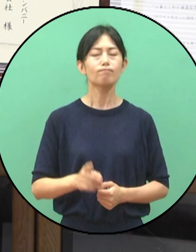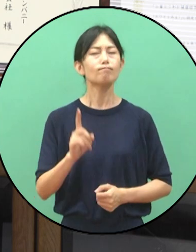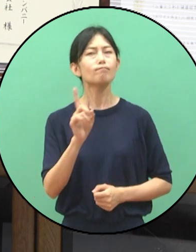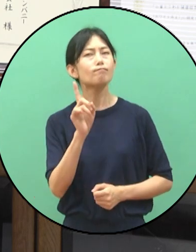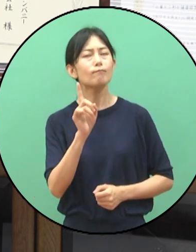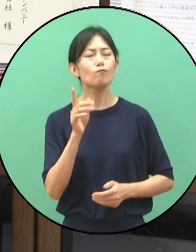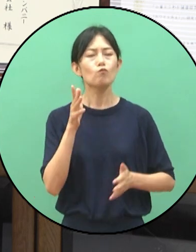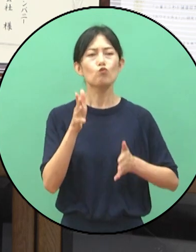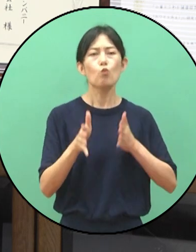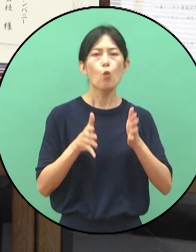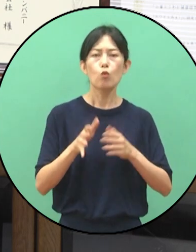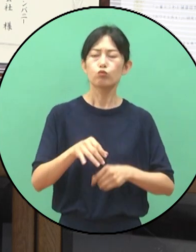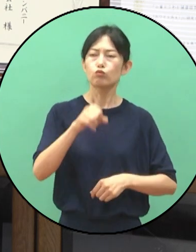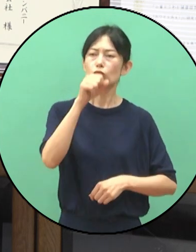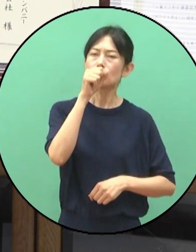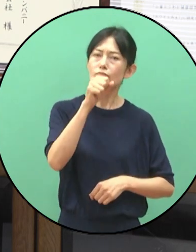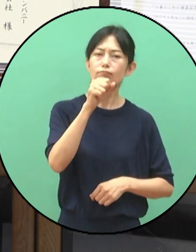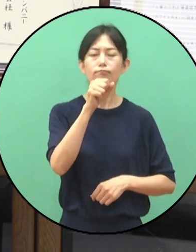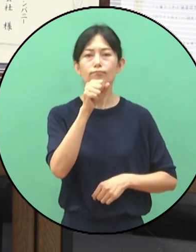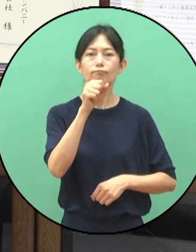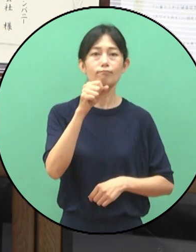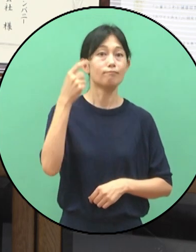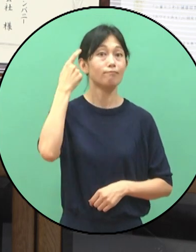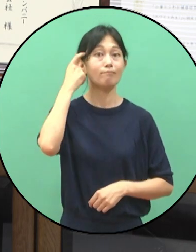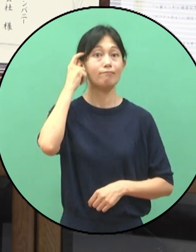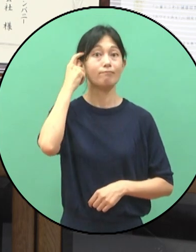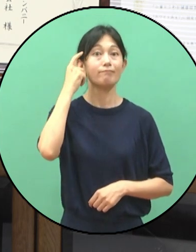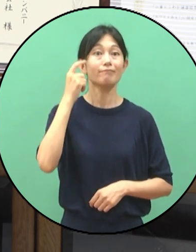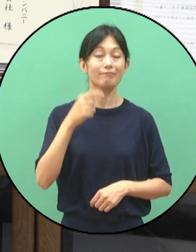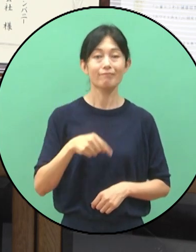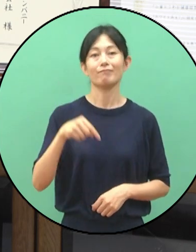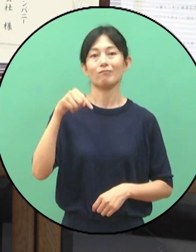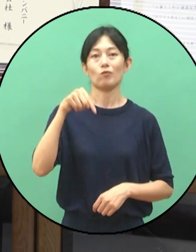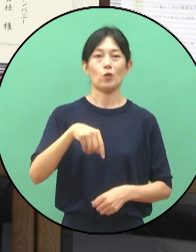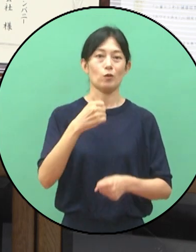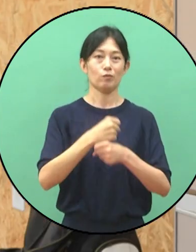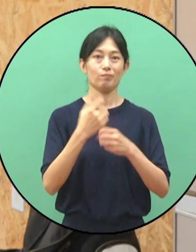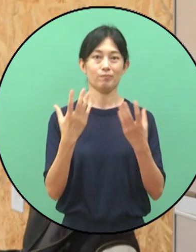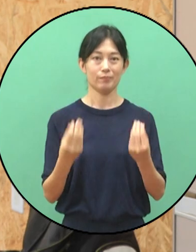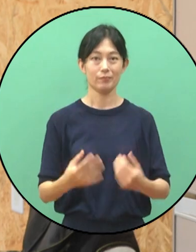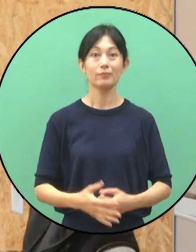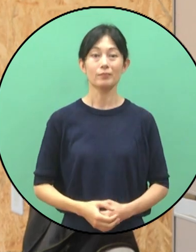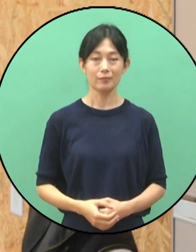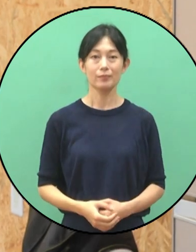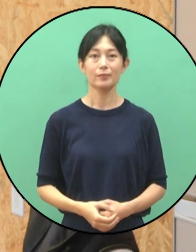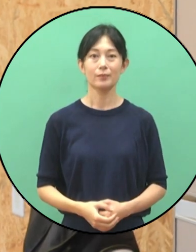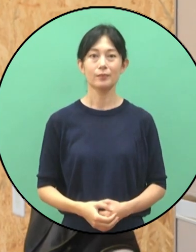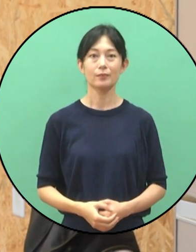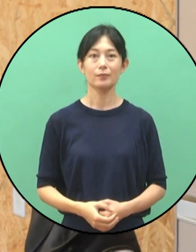を、会社側から何か提供できないかなと思いまして、この制度を作りました。 好きなこと